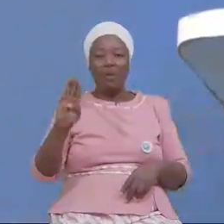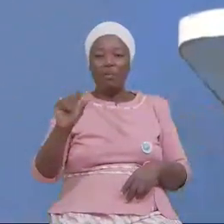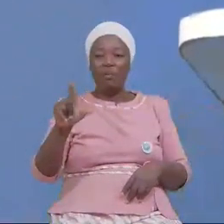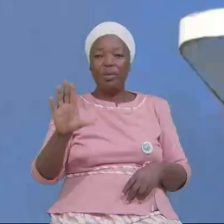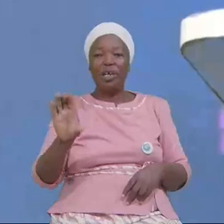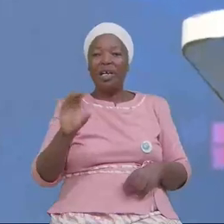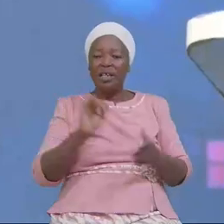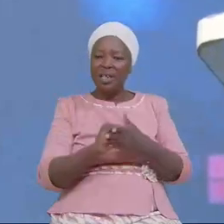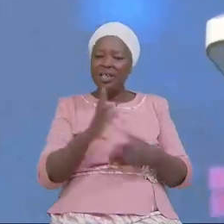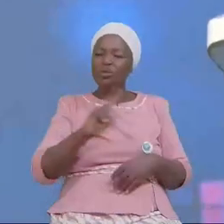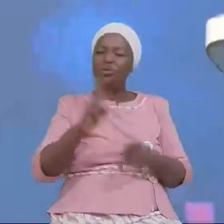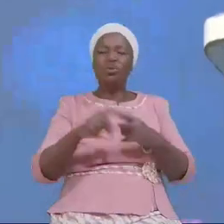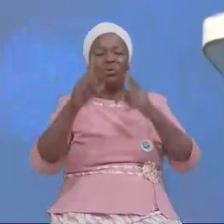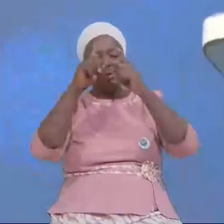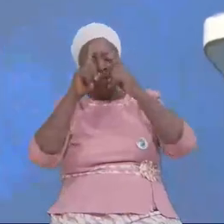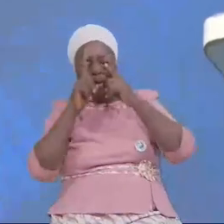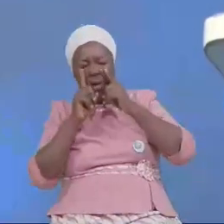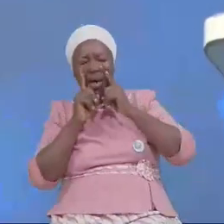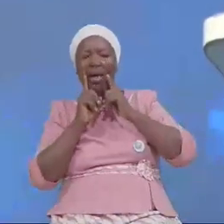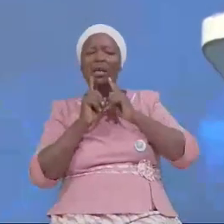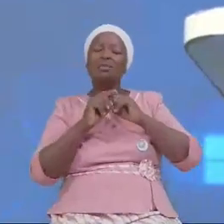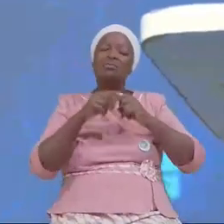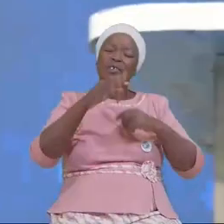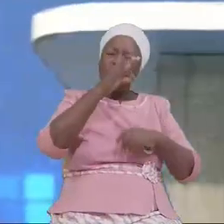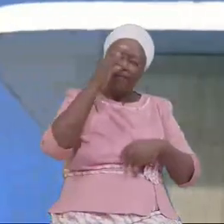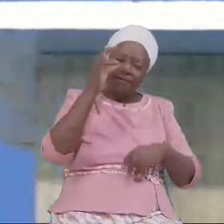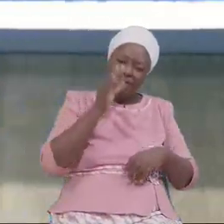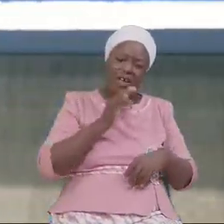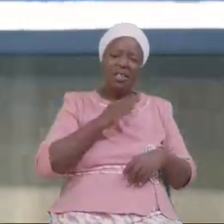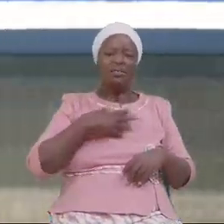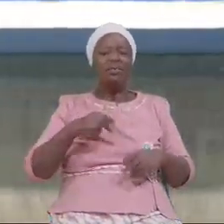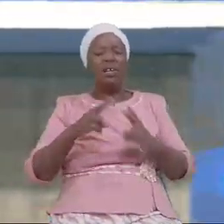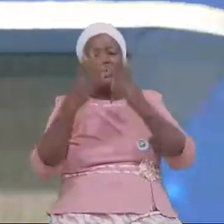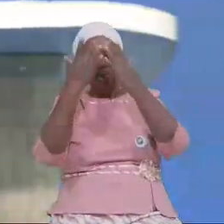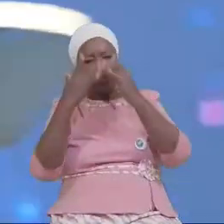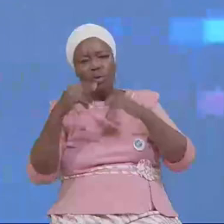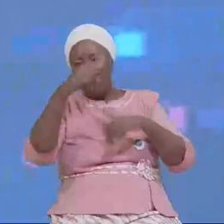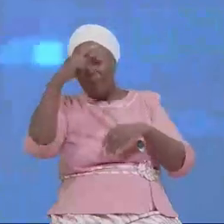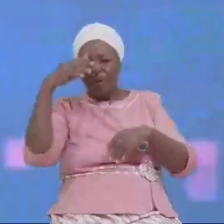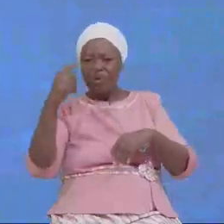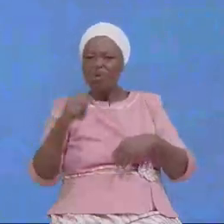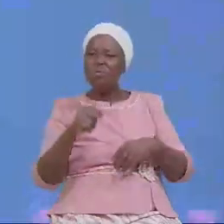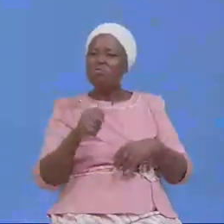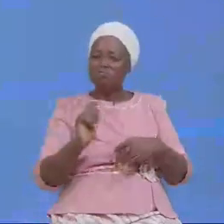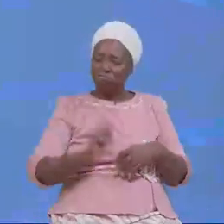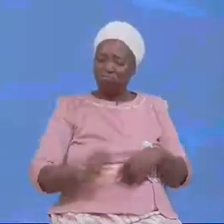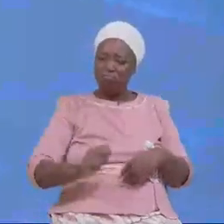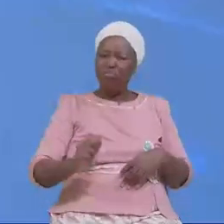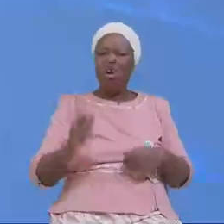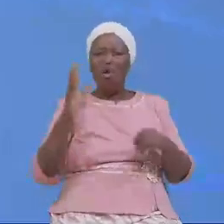il faisait tout. Parce qu'il était triste à cause de l'infimité qu'il avait.